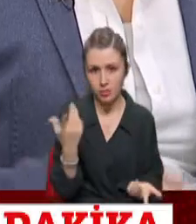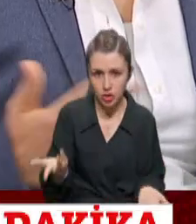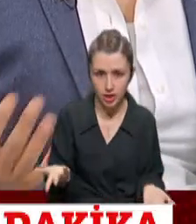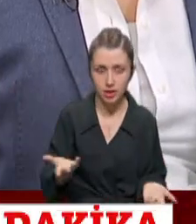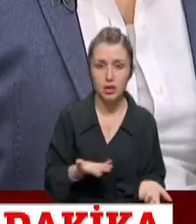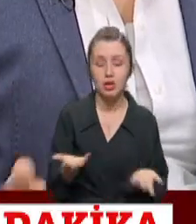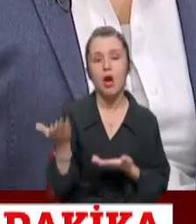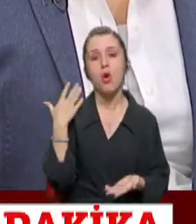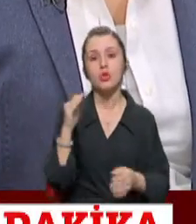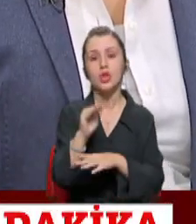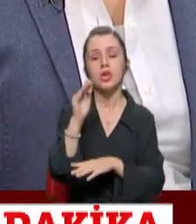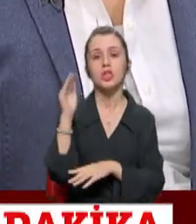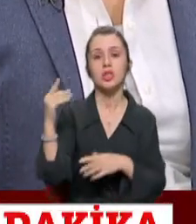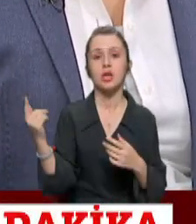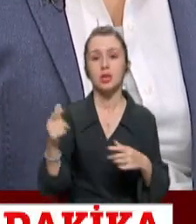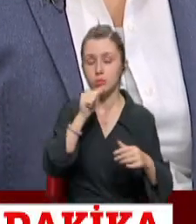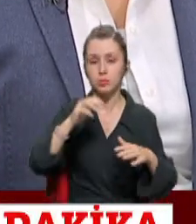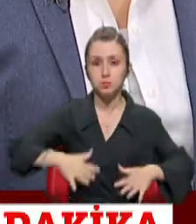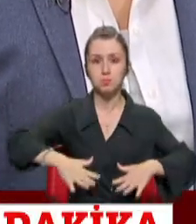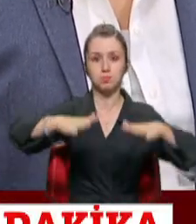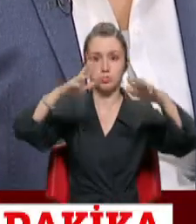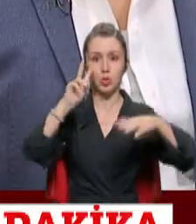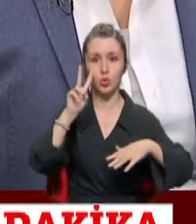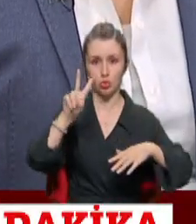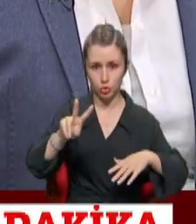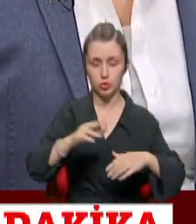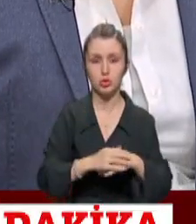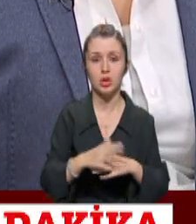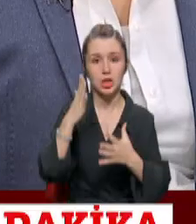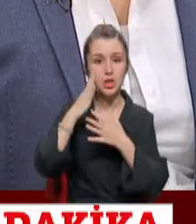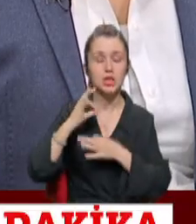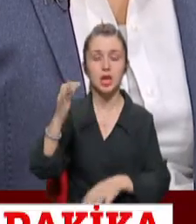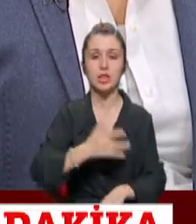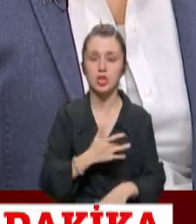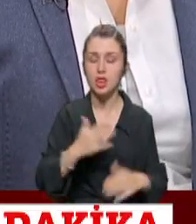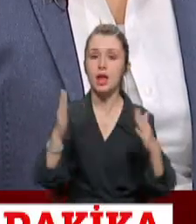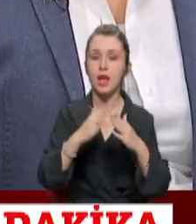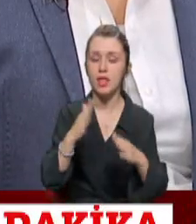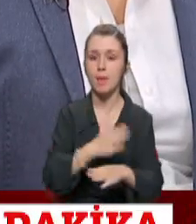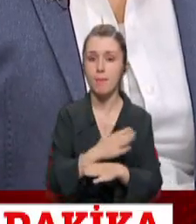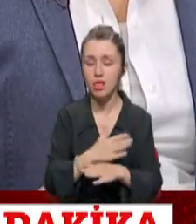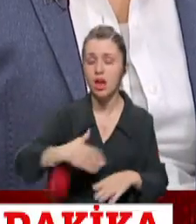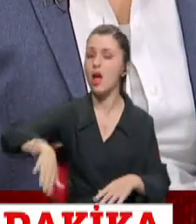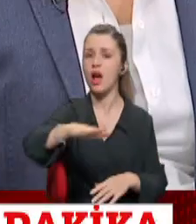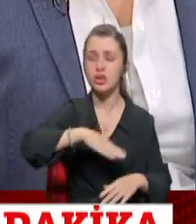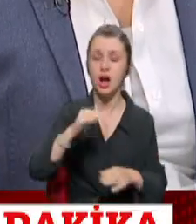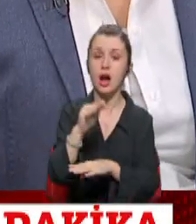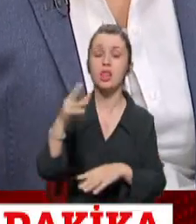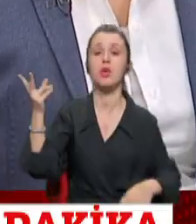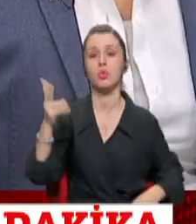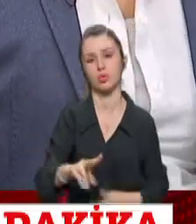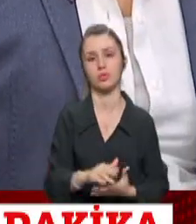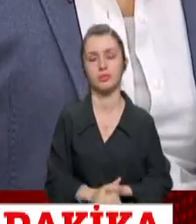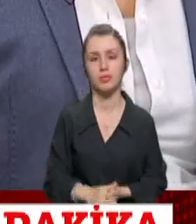Yani daha önce yaşanan sellerde de gördünüz, Karadeniz'deki sellerde. İnsanların canları, evleri, malları, mülkleri, hayatlar gitti